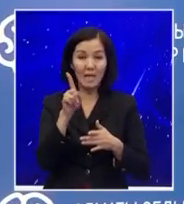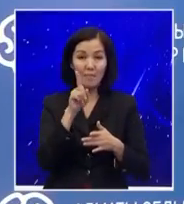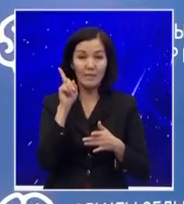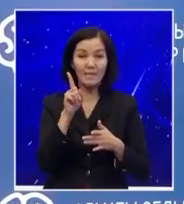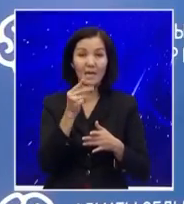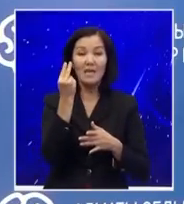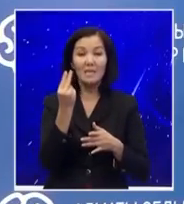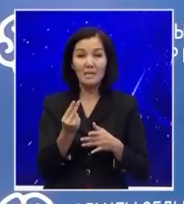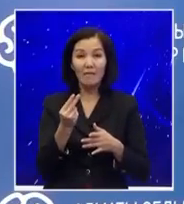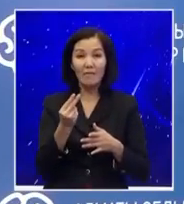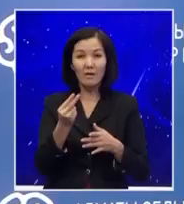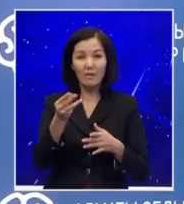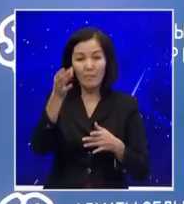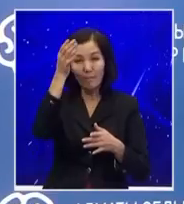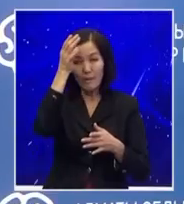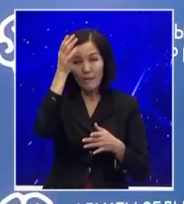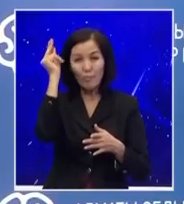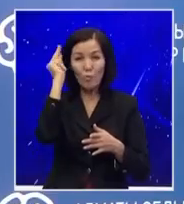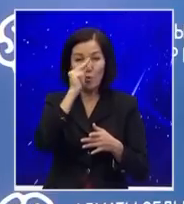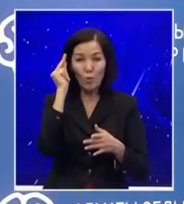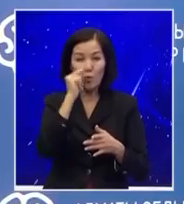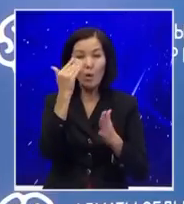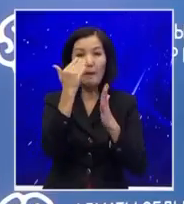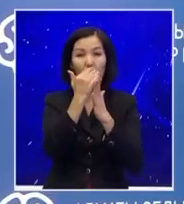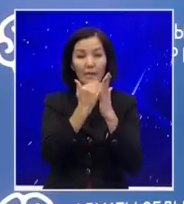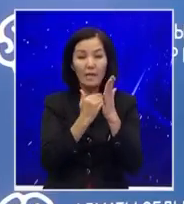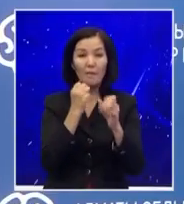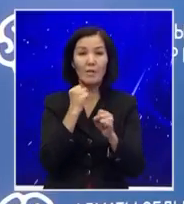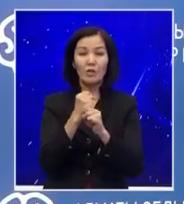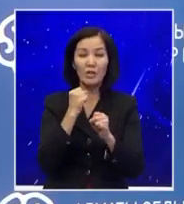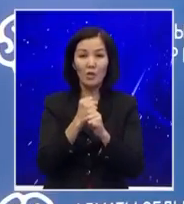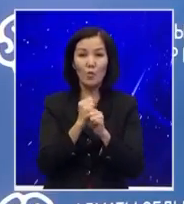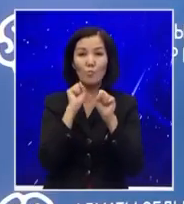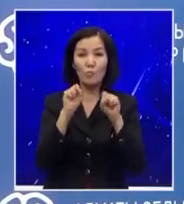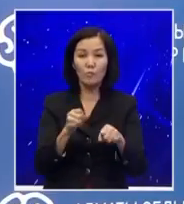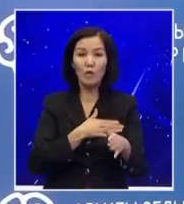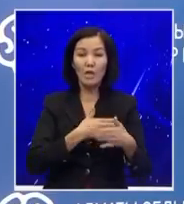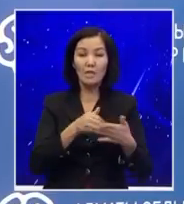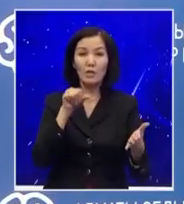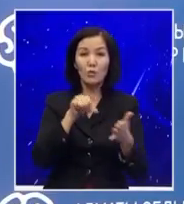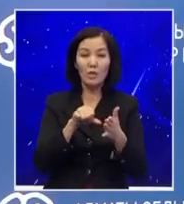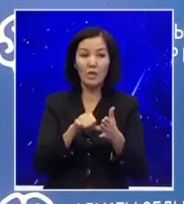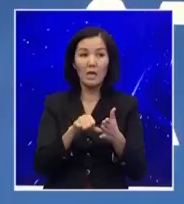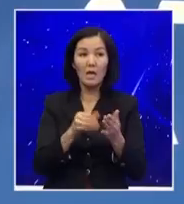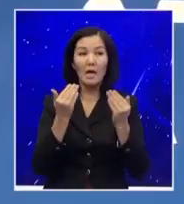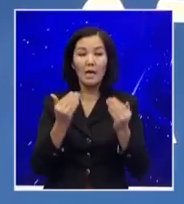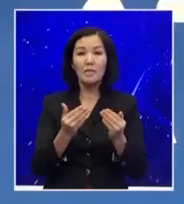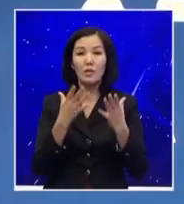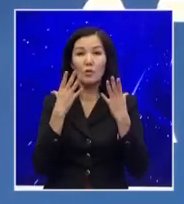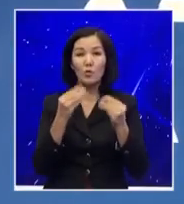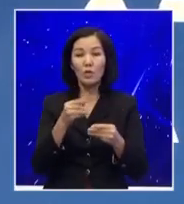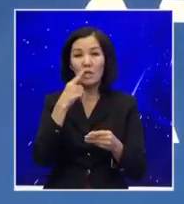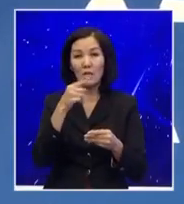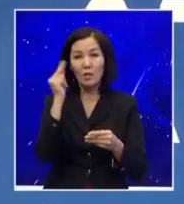жастарымыздың цифрландырық ақпараттандыру және бағдарламаларды жазу мүмкіншілігіне атсалысудың орны қазіргі таңда тілдік